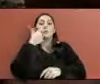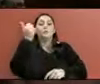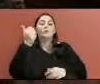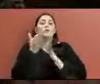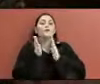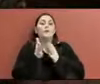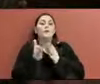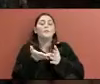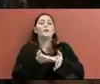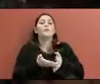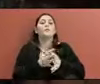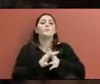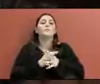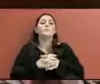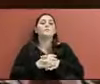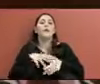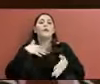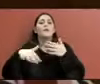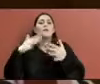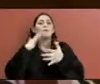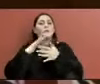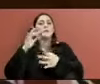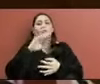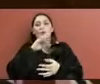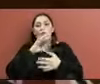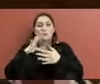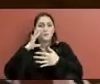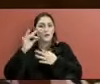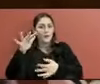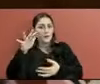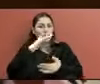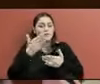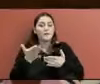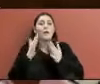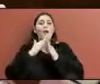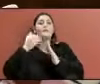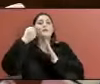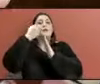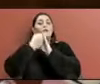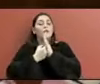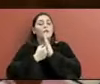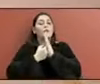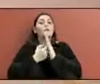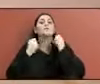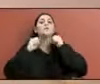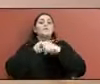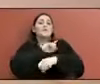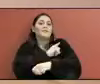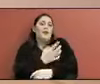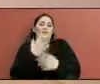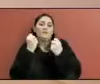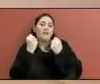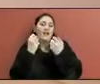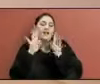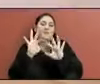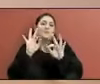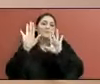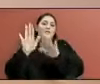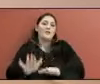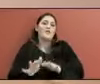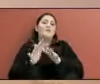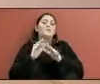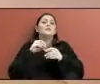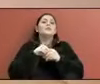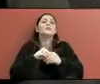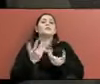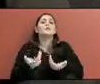engelli bireylerimizin ve yaşlı bireylerimizin evde kalmalarını sağlarken onların her türlü az önceki